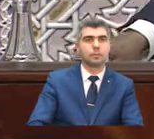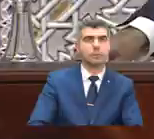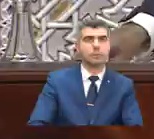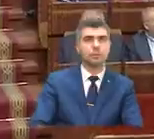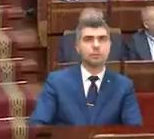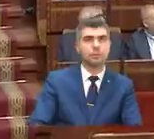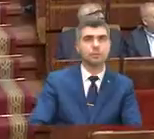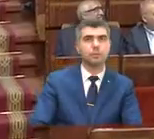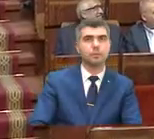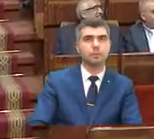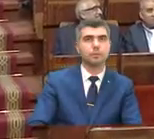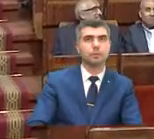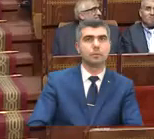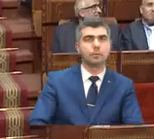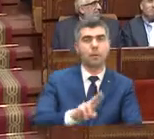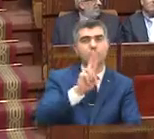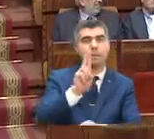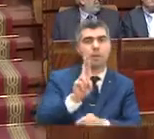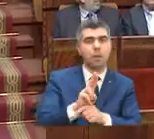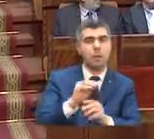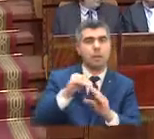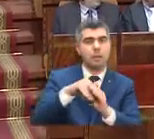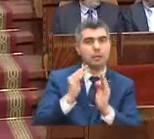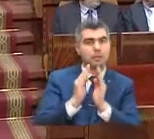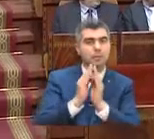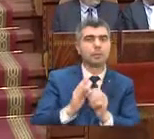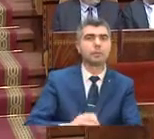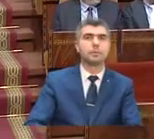تفضل سيد نائب محترم.